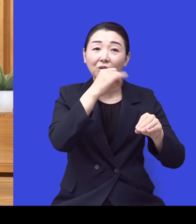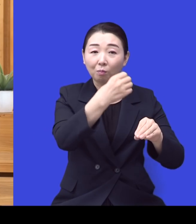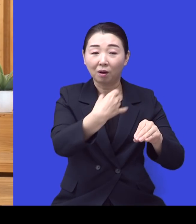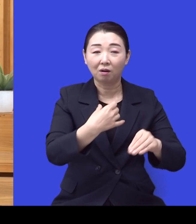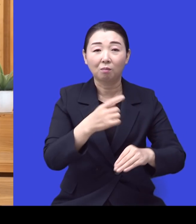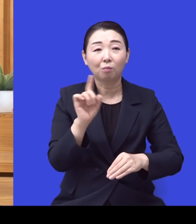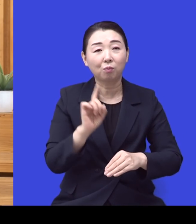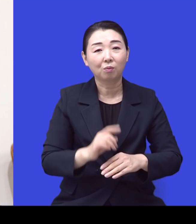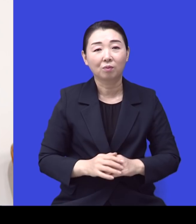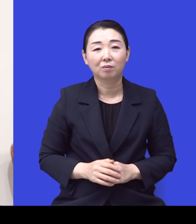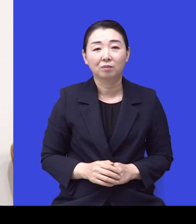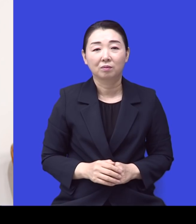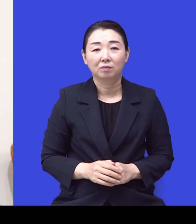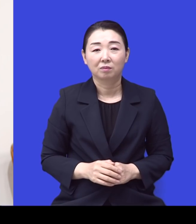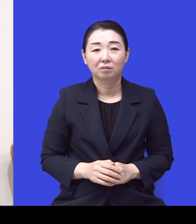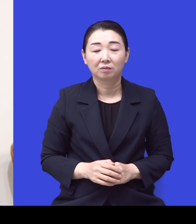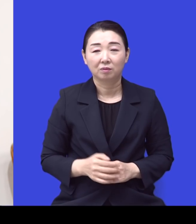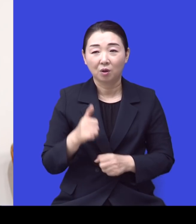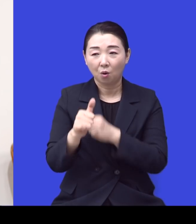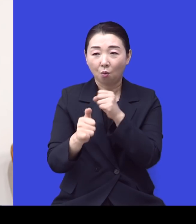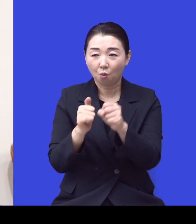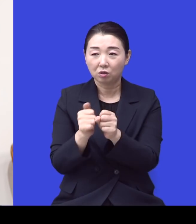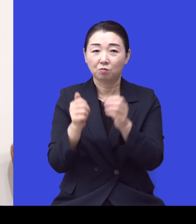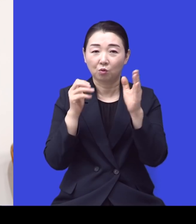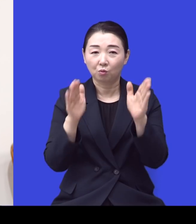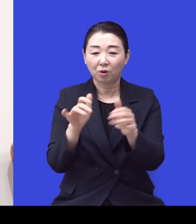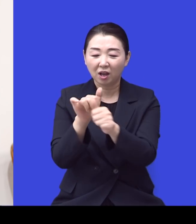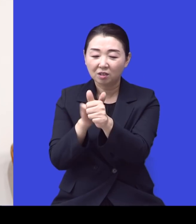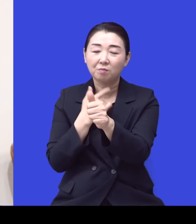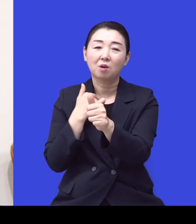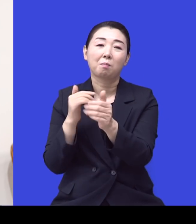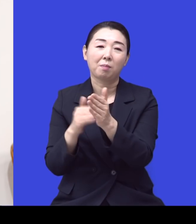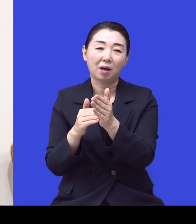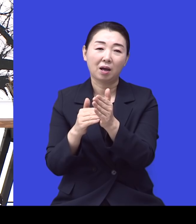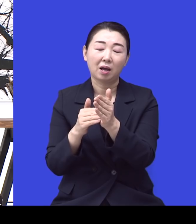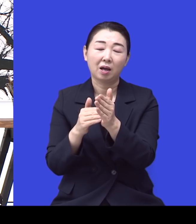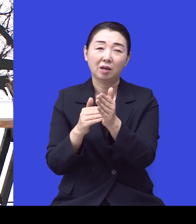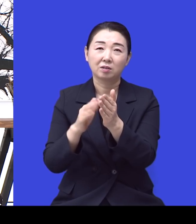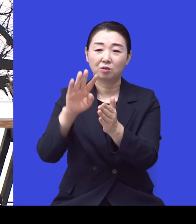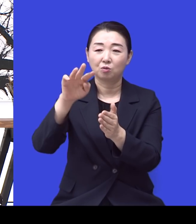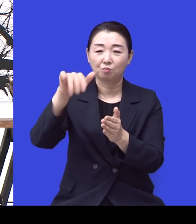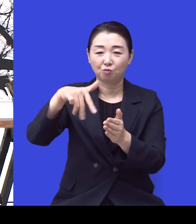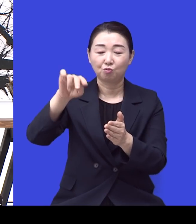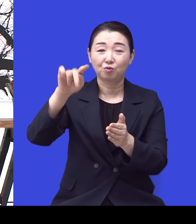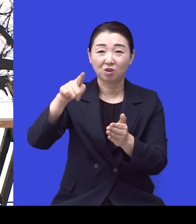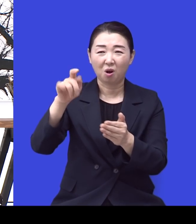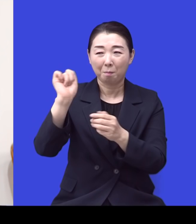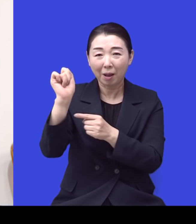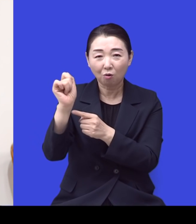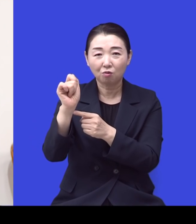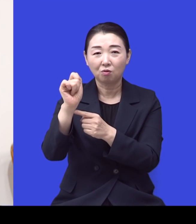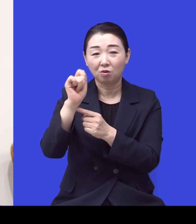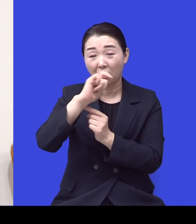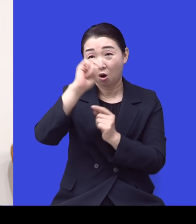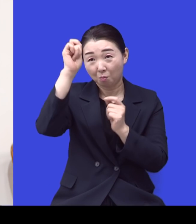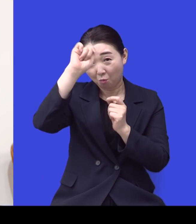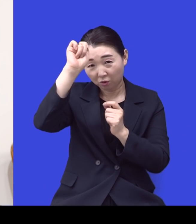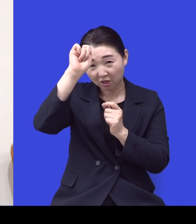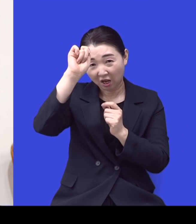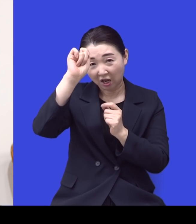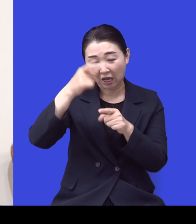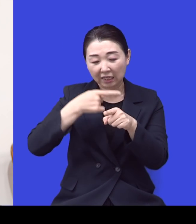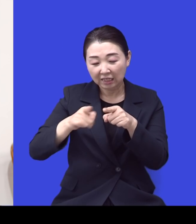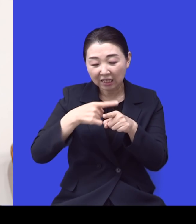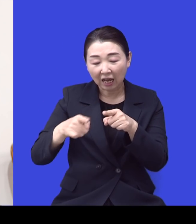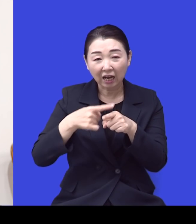그거 뭐냐 그랬더니 50년 동안 섬겼던 그 부적, 방울, 모자, 창,